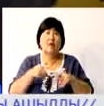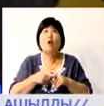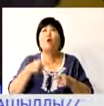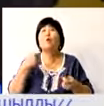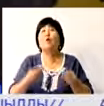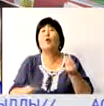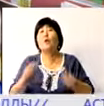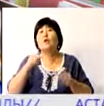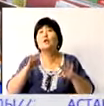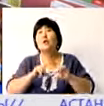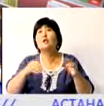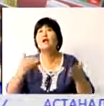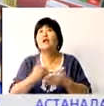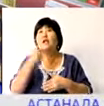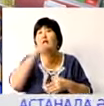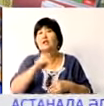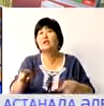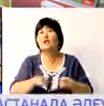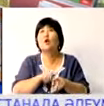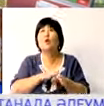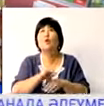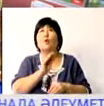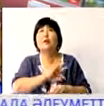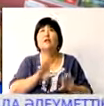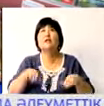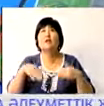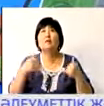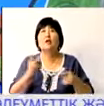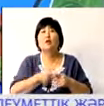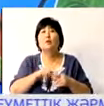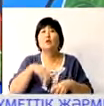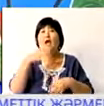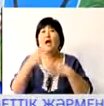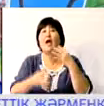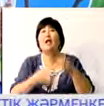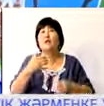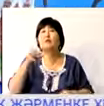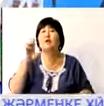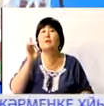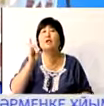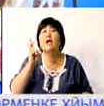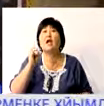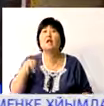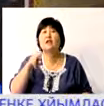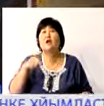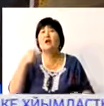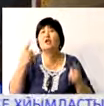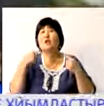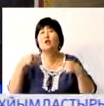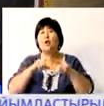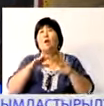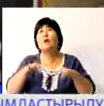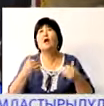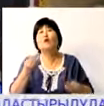ойын сауық орталығы жаңа жылға дейін толықтай пайдалануға берілмек. Мұнда әлемдік брендке айналған ірі сауда дүкендері, балаларға